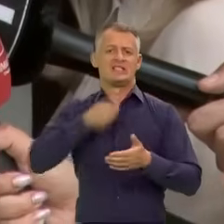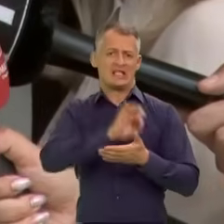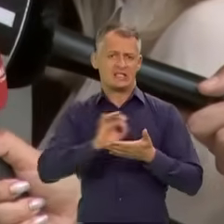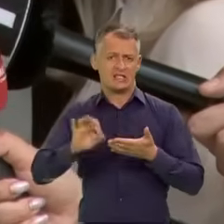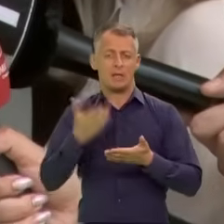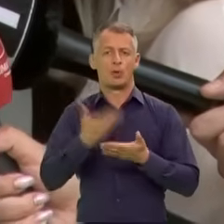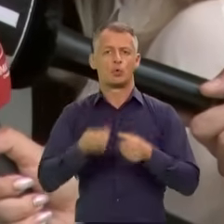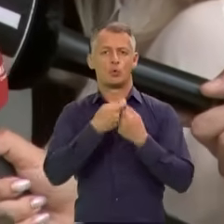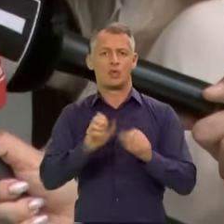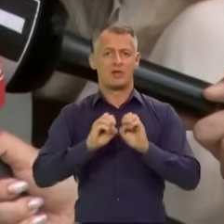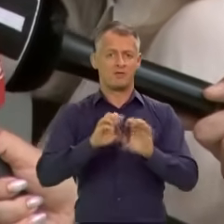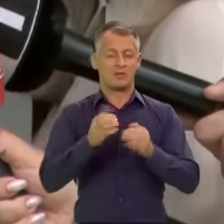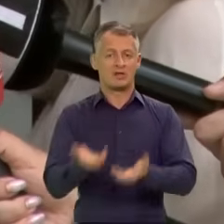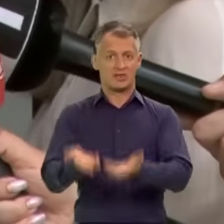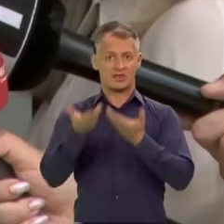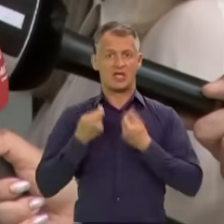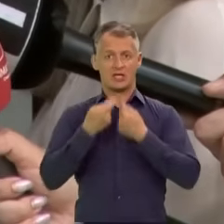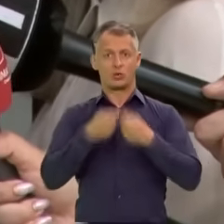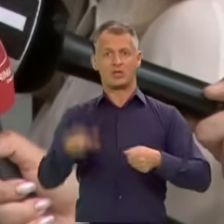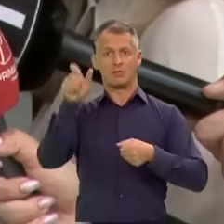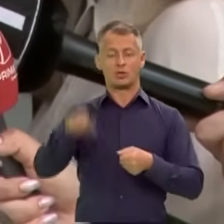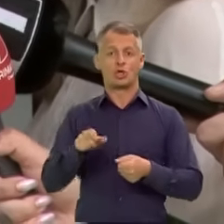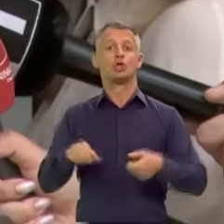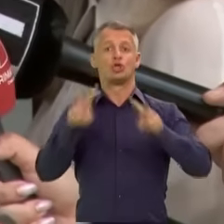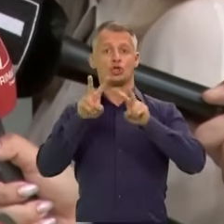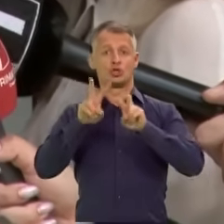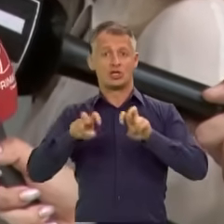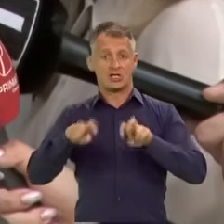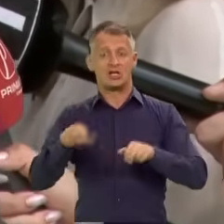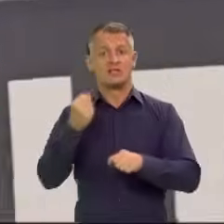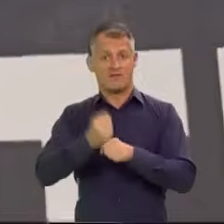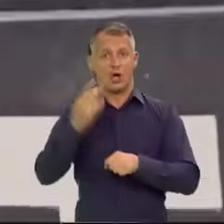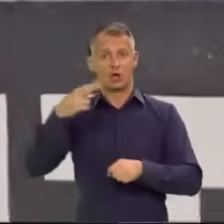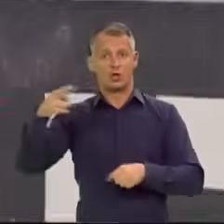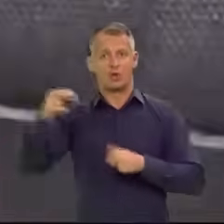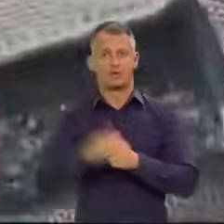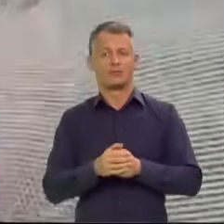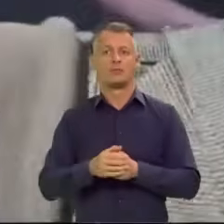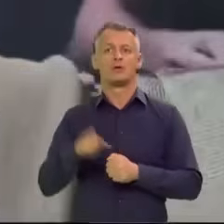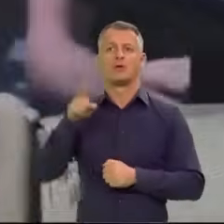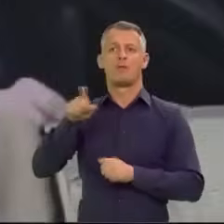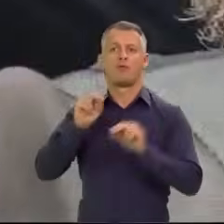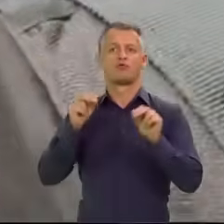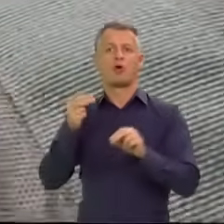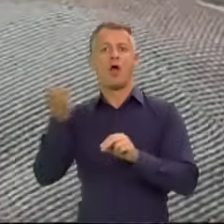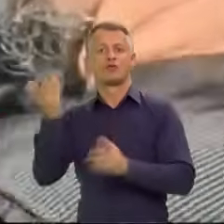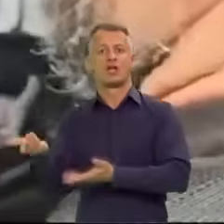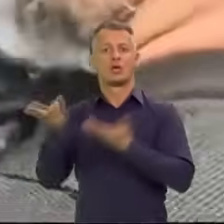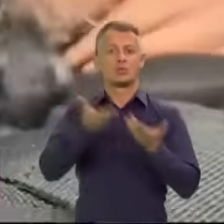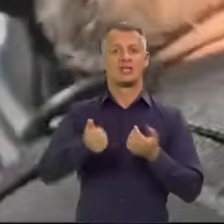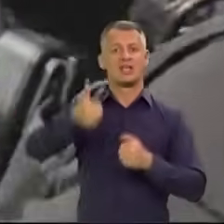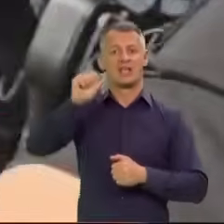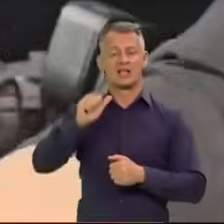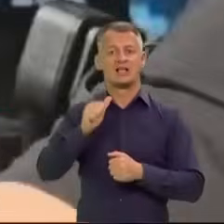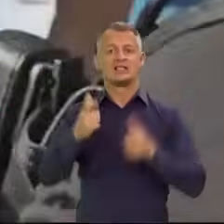toate informațiile transmise de către toate persoanele, cercetările sunt în curs de desfășurare. Alfred Bulai a fost adus ieri la secția 2 de poliție